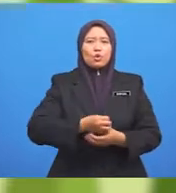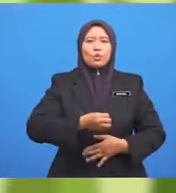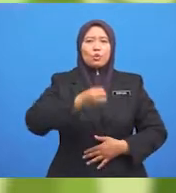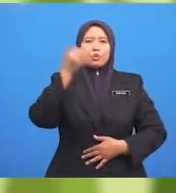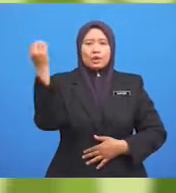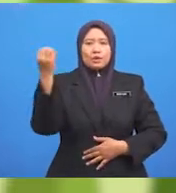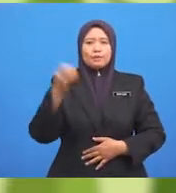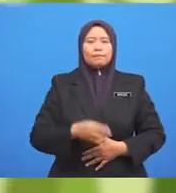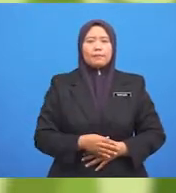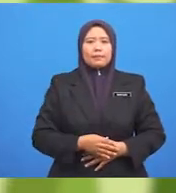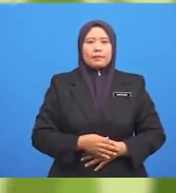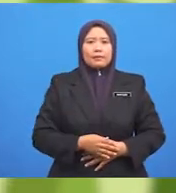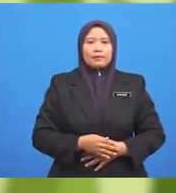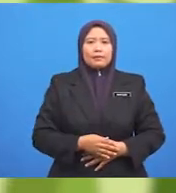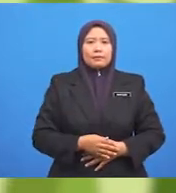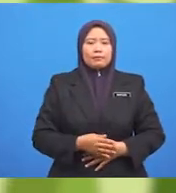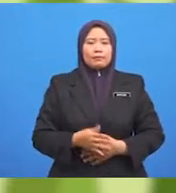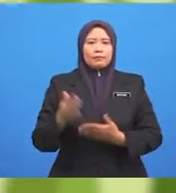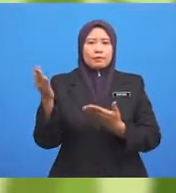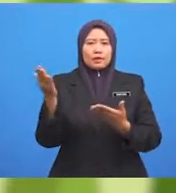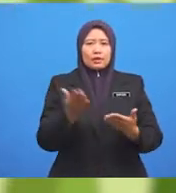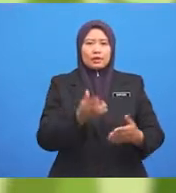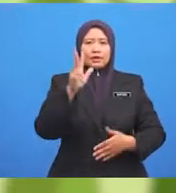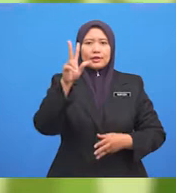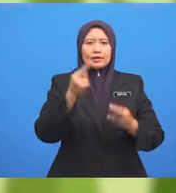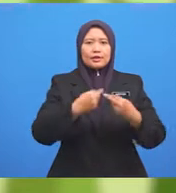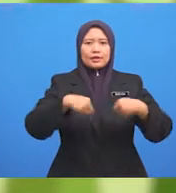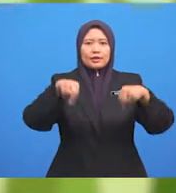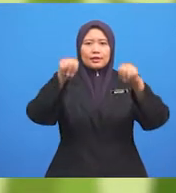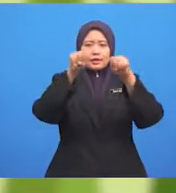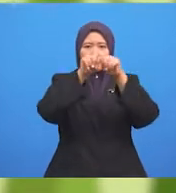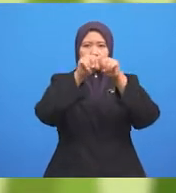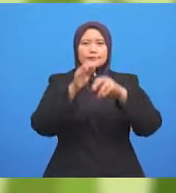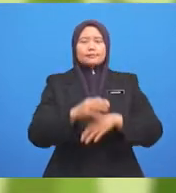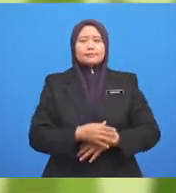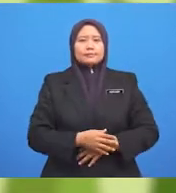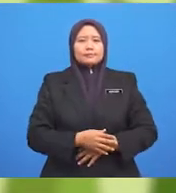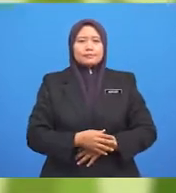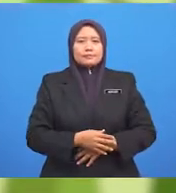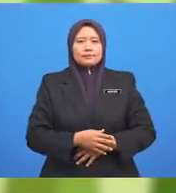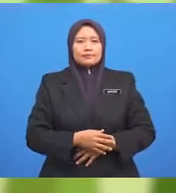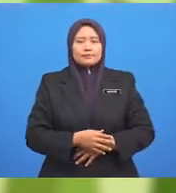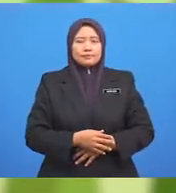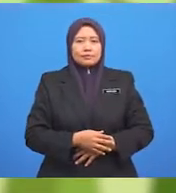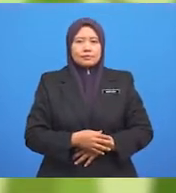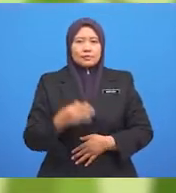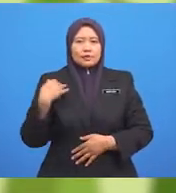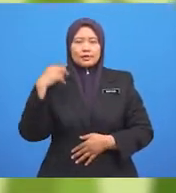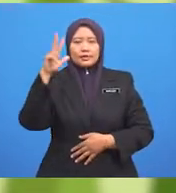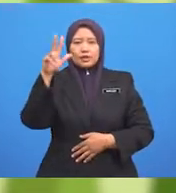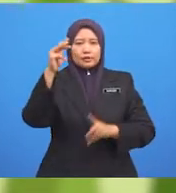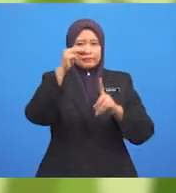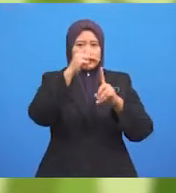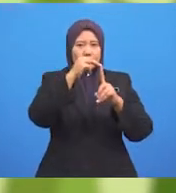Berikan 3 nilai yang terdapat dalam syair tersebut. Soalan kedua ini mempunyai